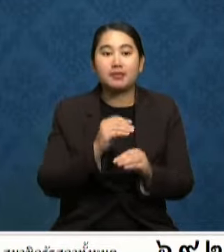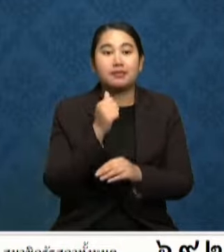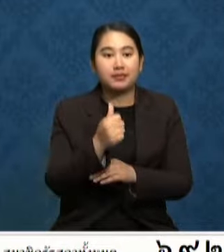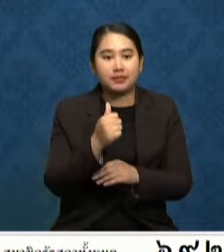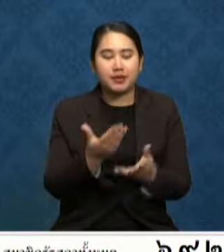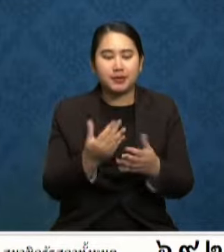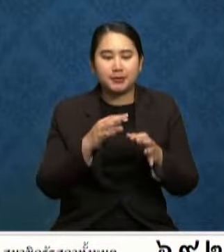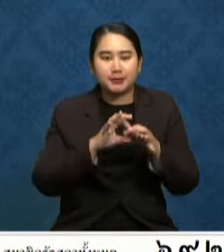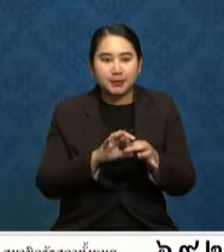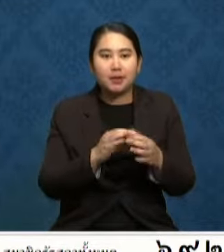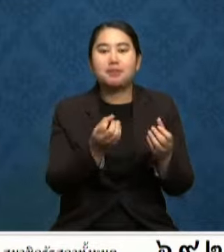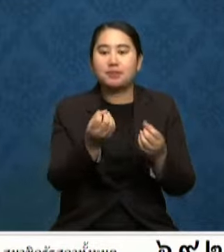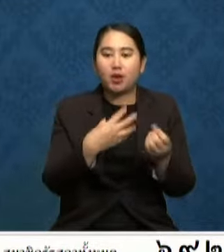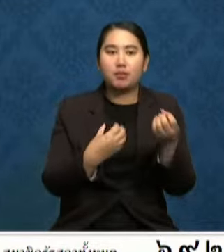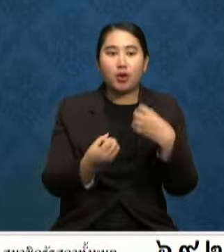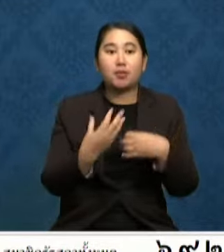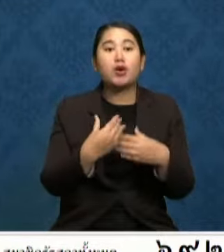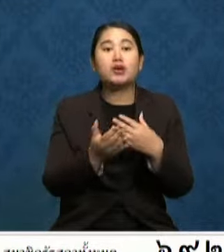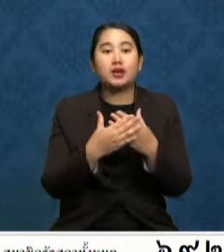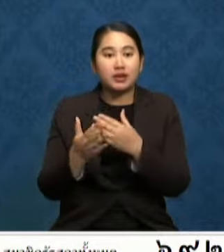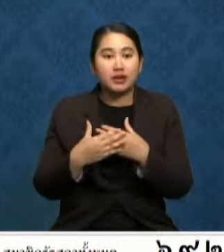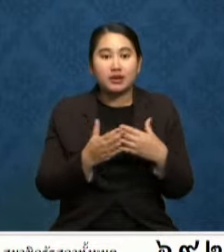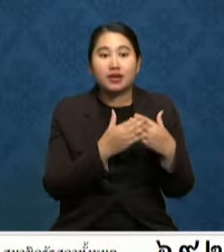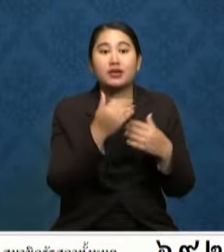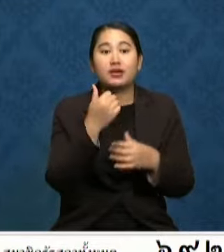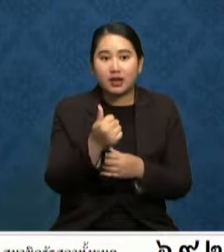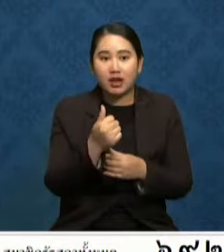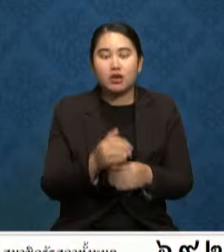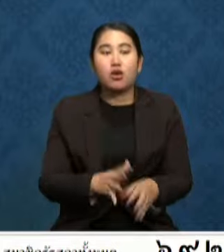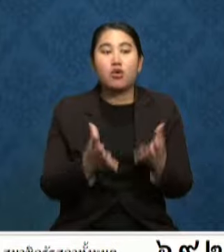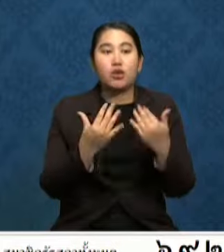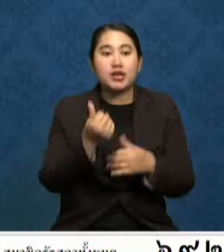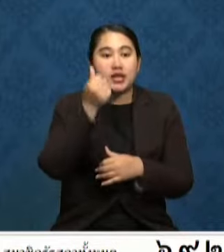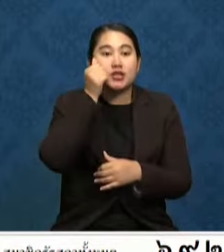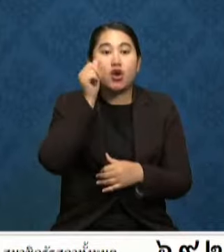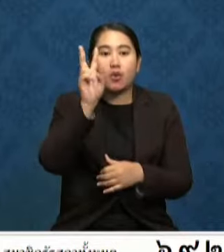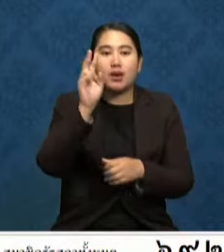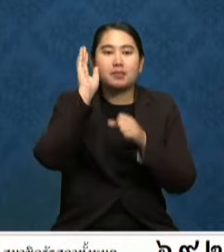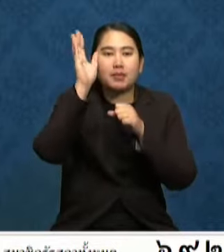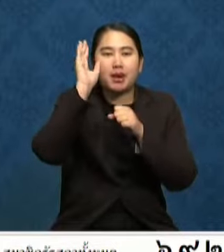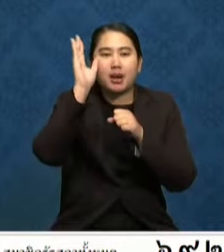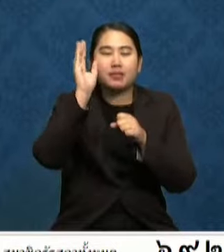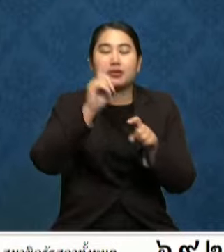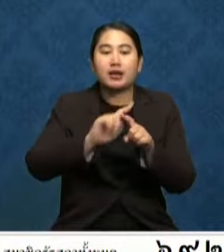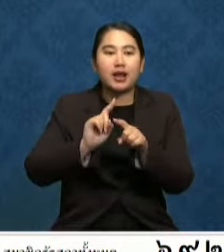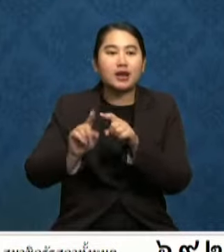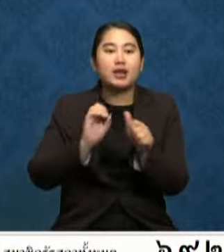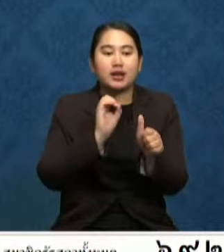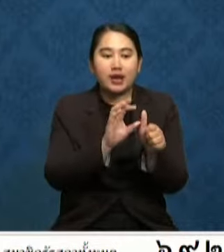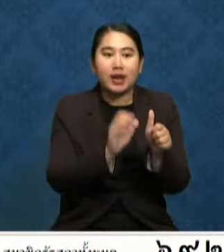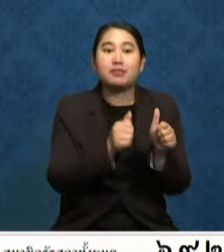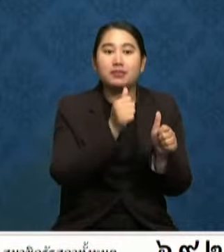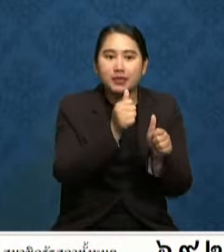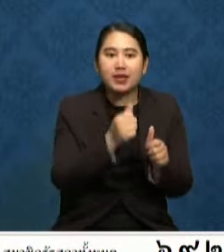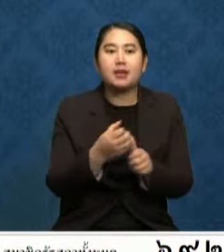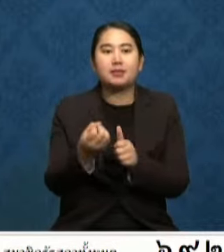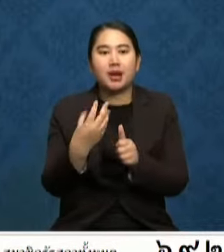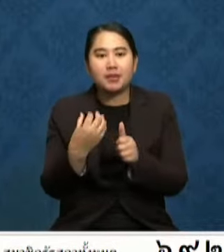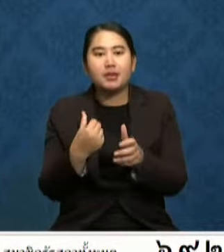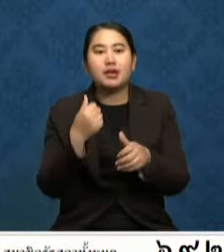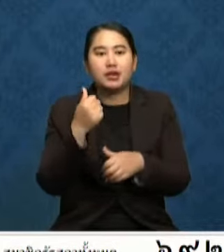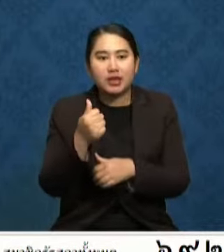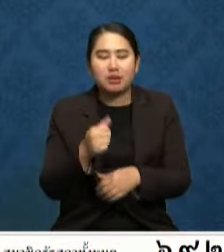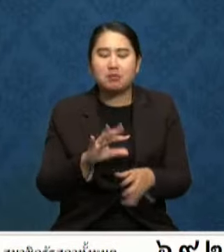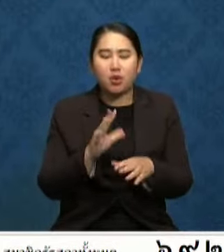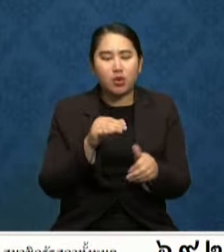ตรงไหนทานกลางบน ก็บอกซึงวนนี้ 2 วัน เทื่สมาชิก ก็อภิปรายหายทานก็แน่นำหายทานกเสน Scorpห